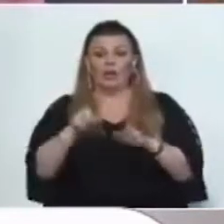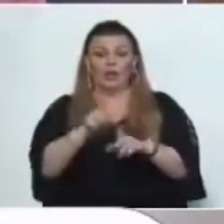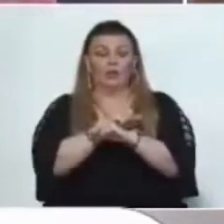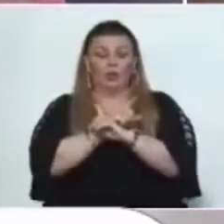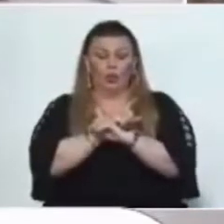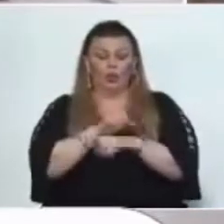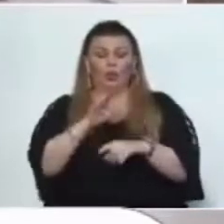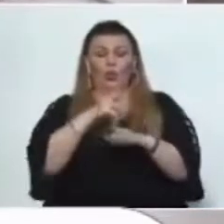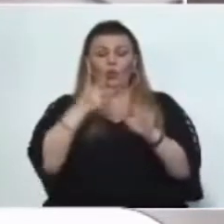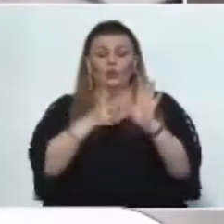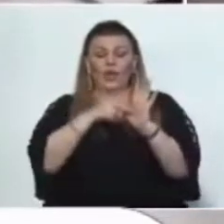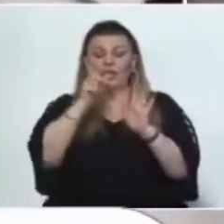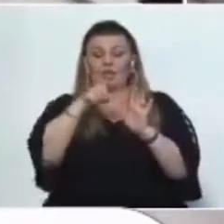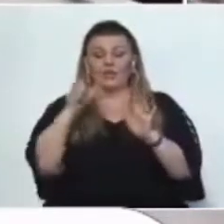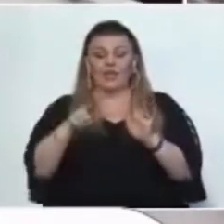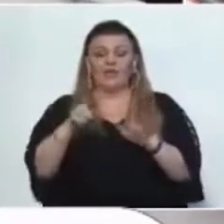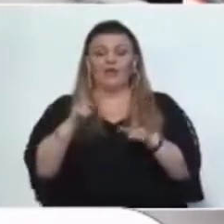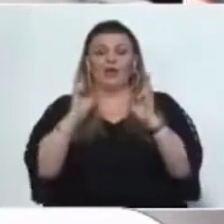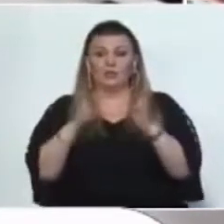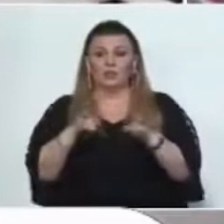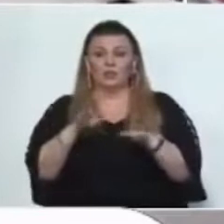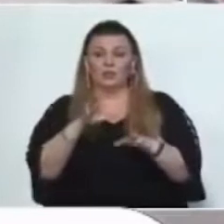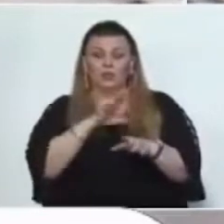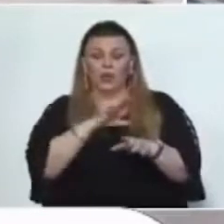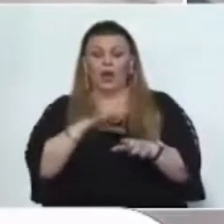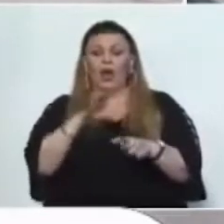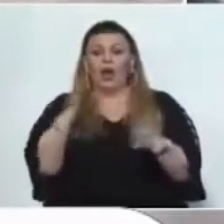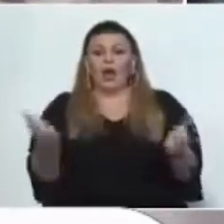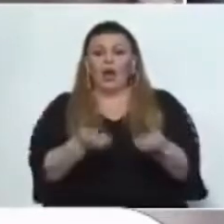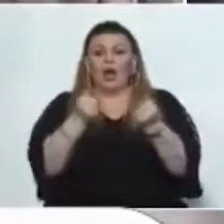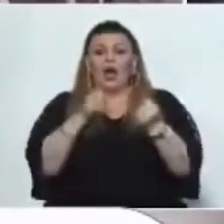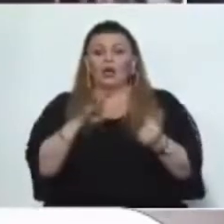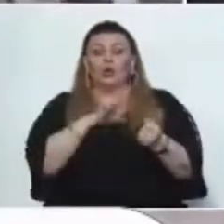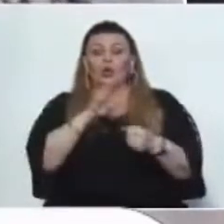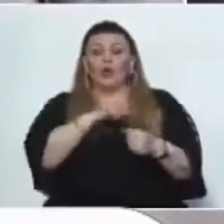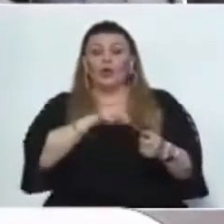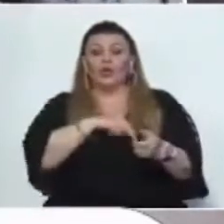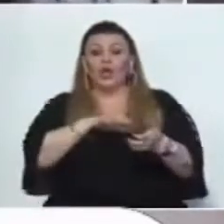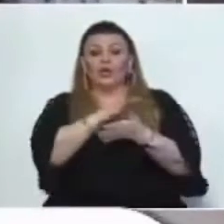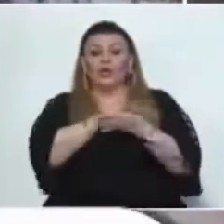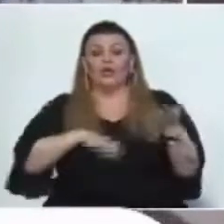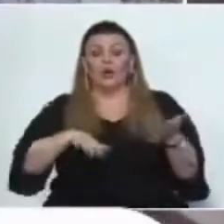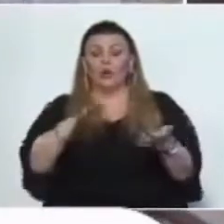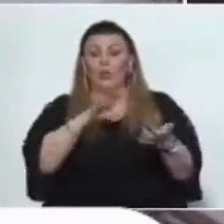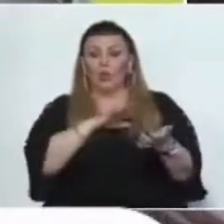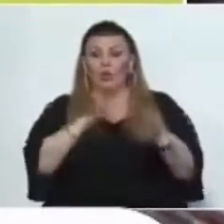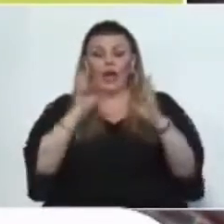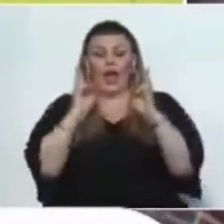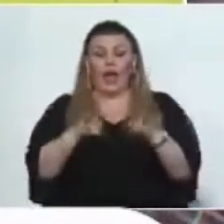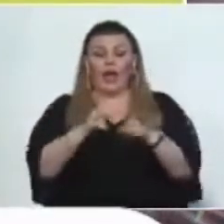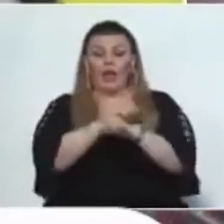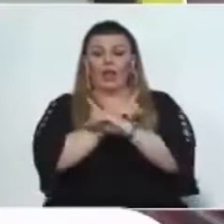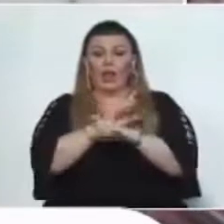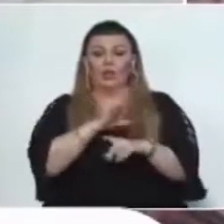həlak olub, 38 nəfər isə xəsarət alıb. Hazırda xilas etmə işləri davam etdirilir və həlak